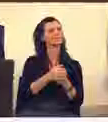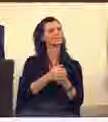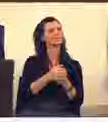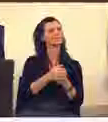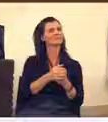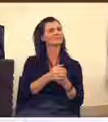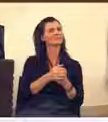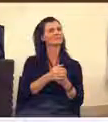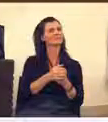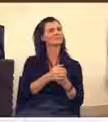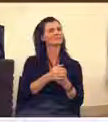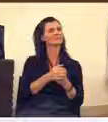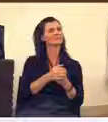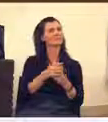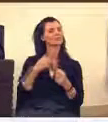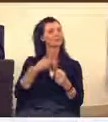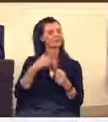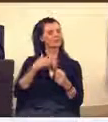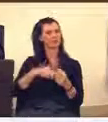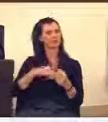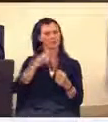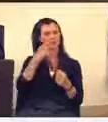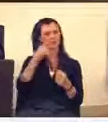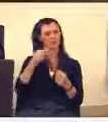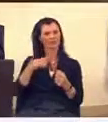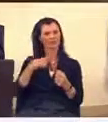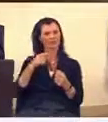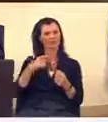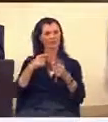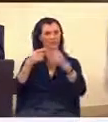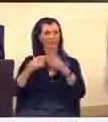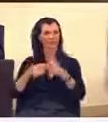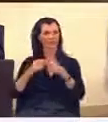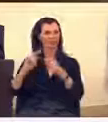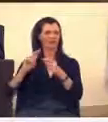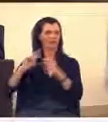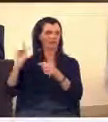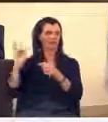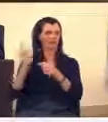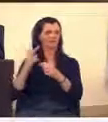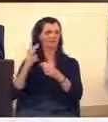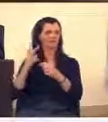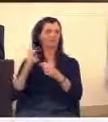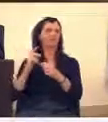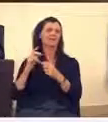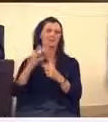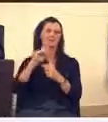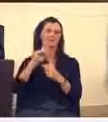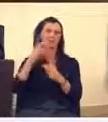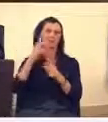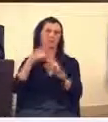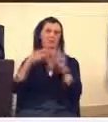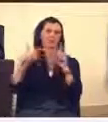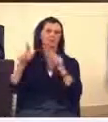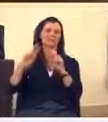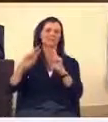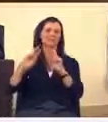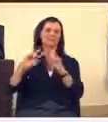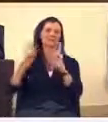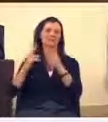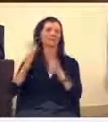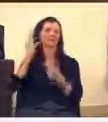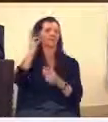אוקיי, אז אני רוצה להגיד שאני חברה בקואליציית אקדח על שולחן המטבח כבר שנתיים וחצי. זה קבוצה של